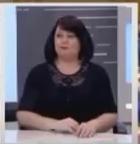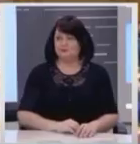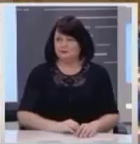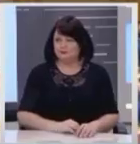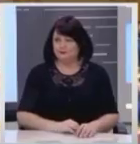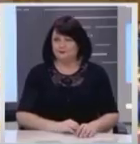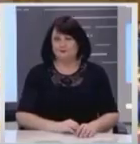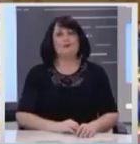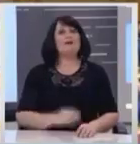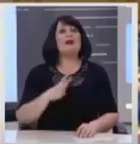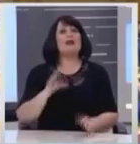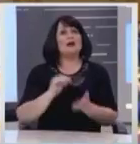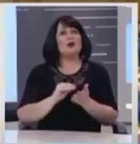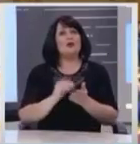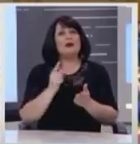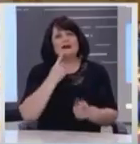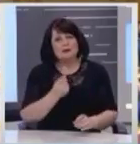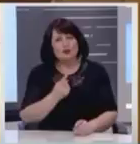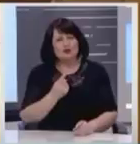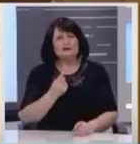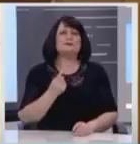Και θα ήθελα να επισημάνω ιδιαίτερα